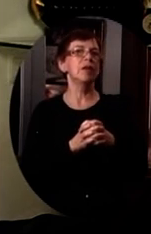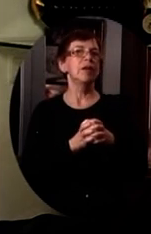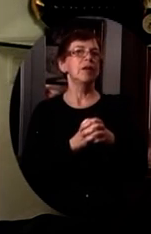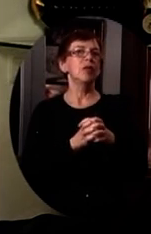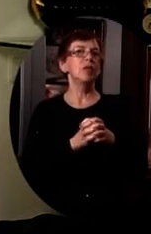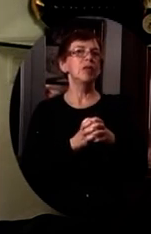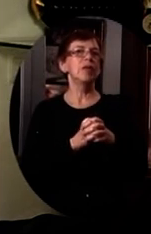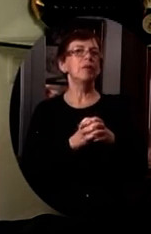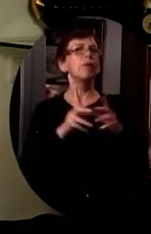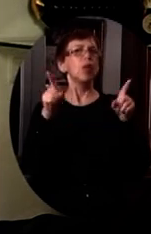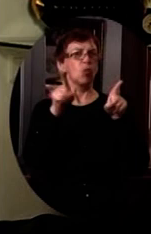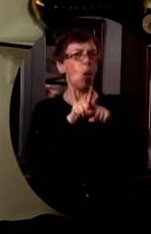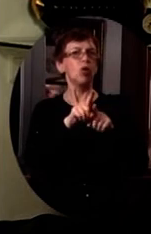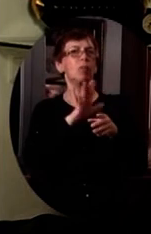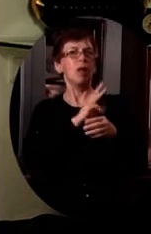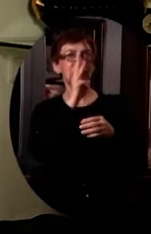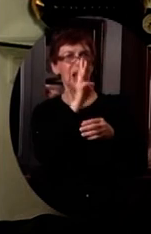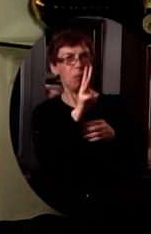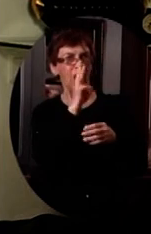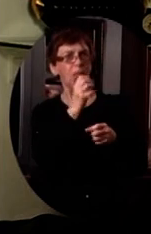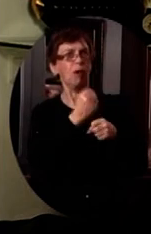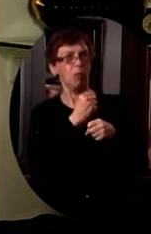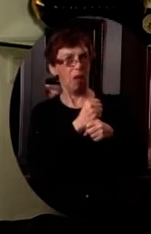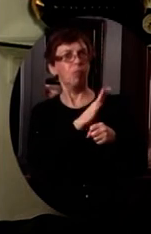בסדר. גם קיבלת משכורת על העבודה?